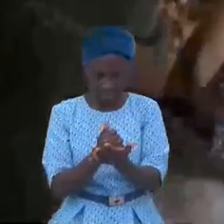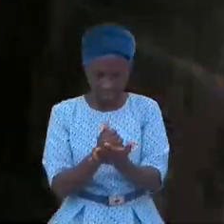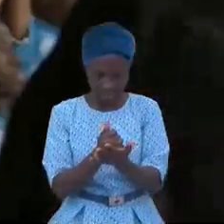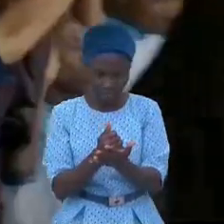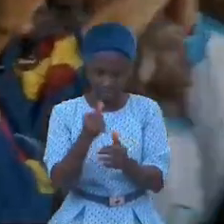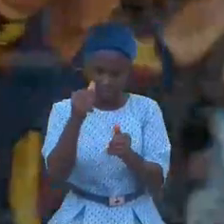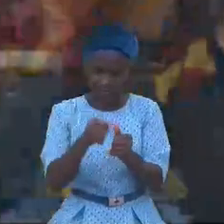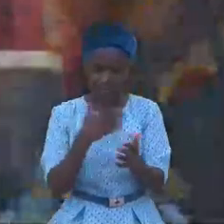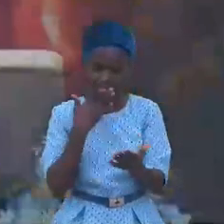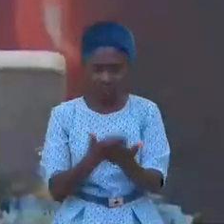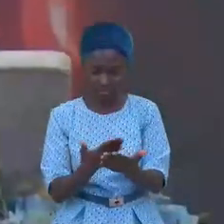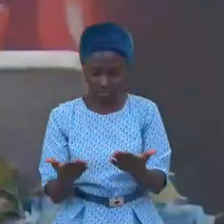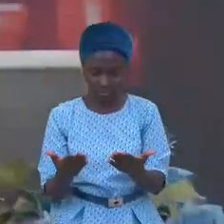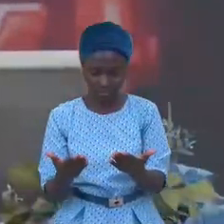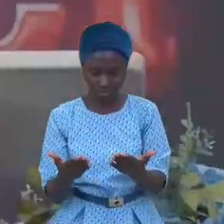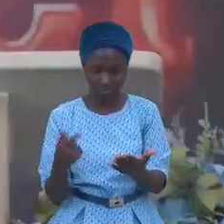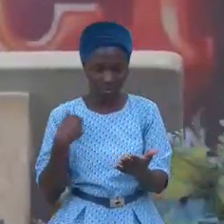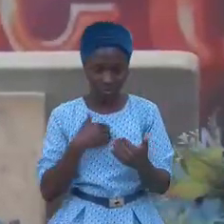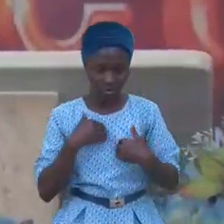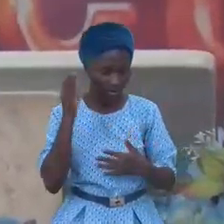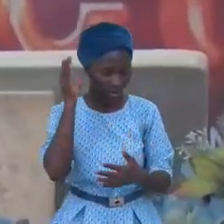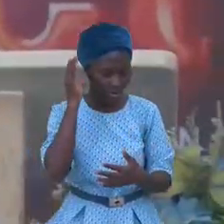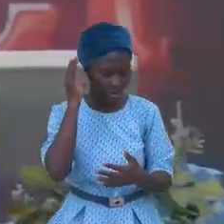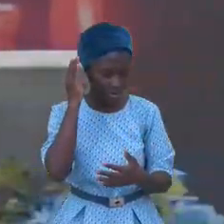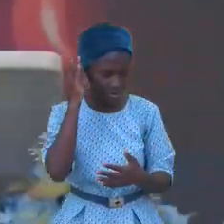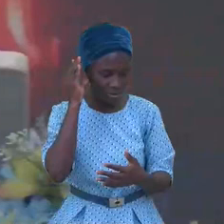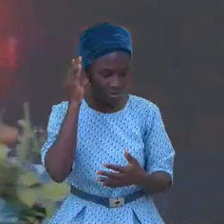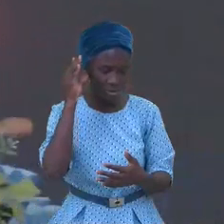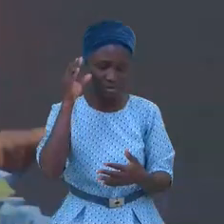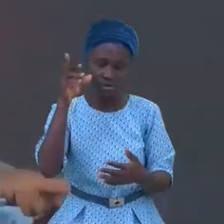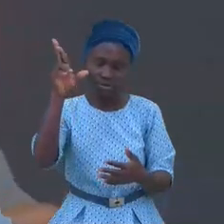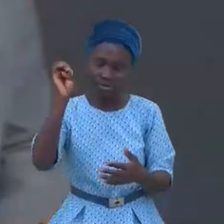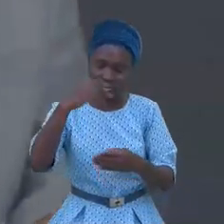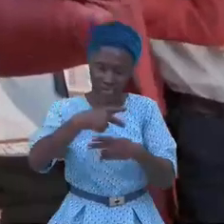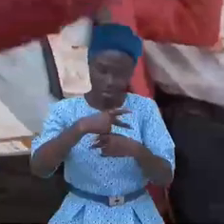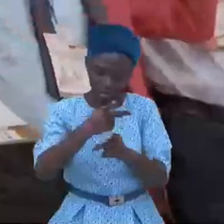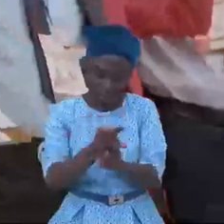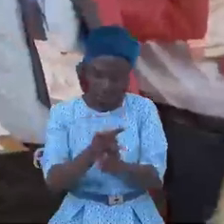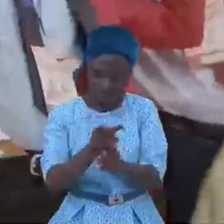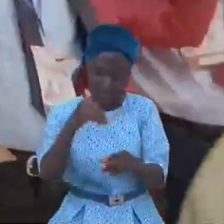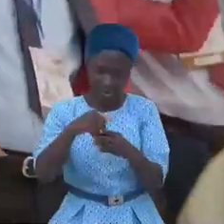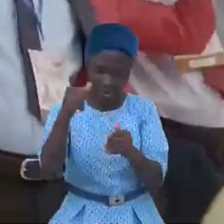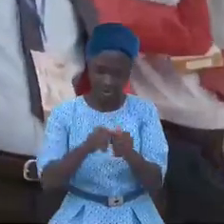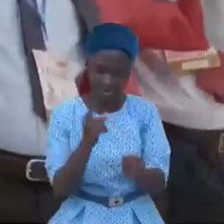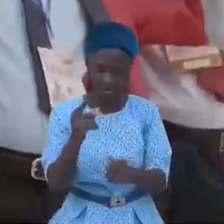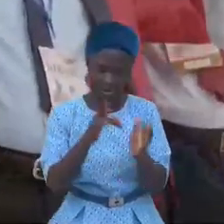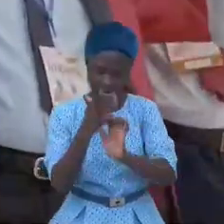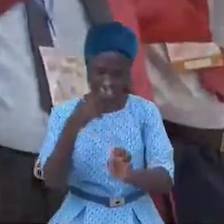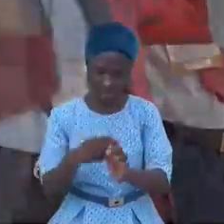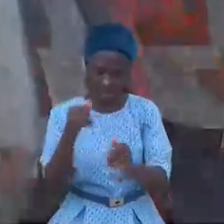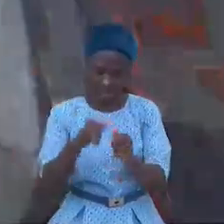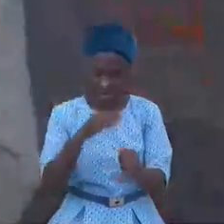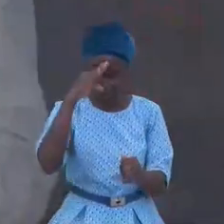toute bonne chose que nous avons entendue soit reproduite dans chaque vie, chaque